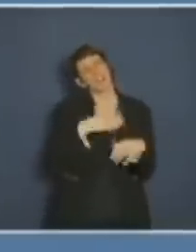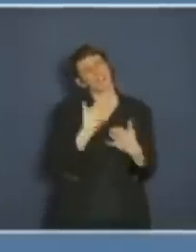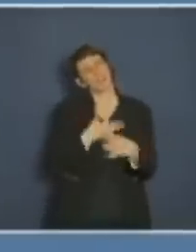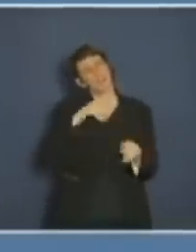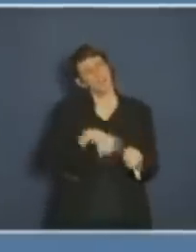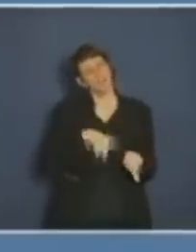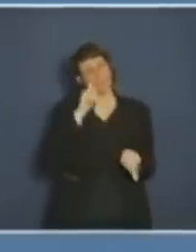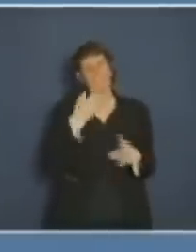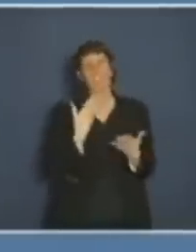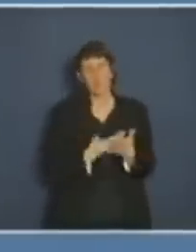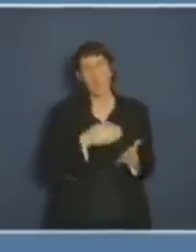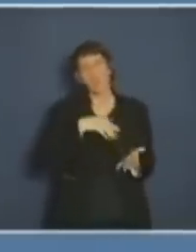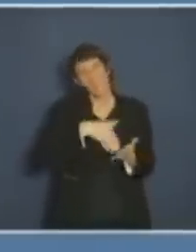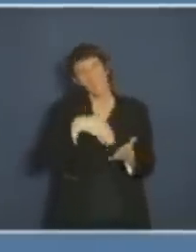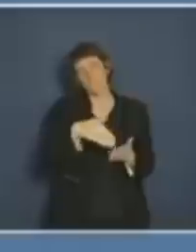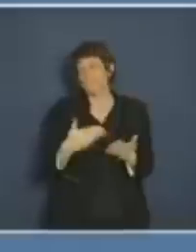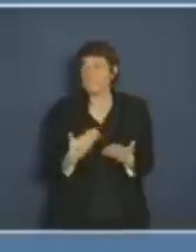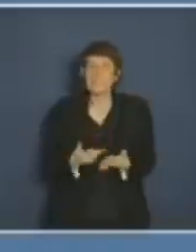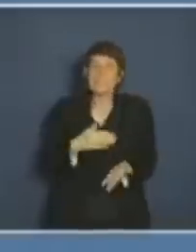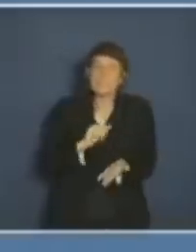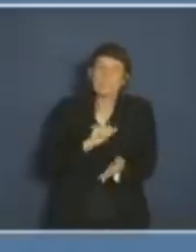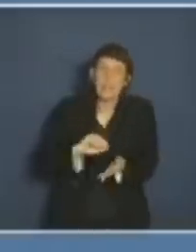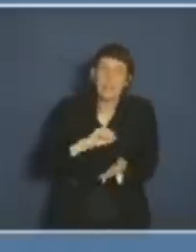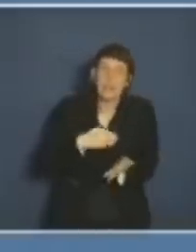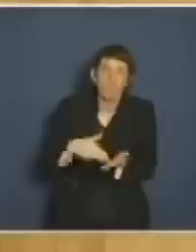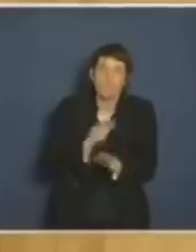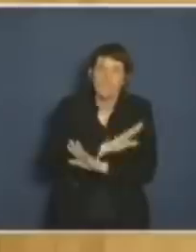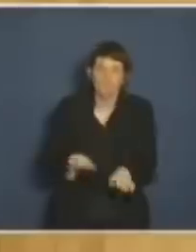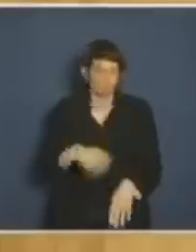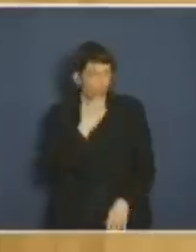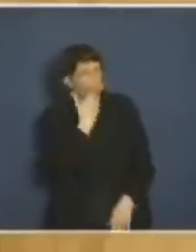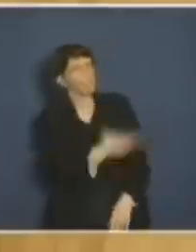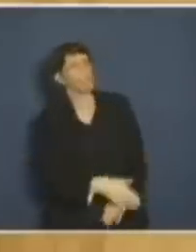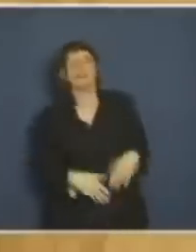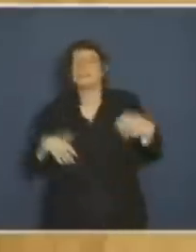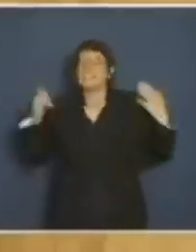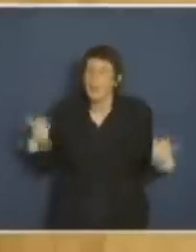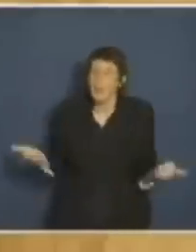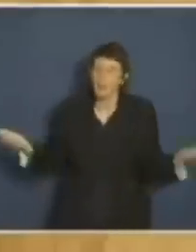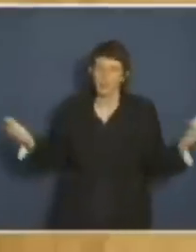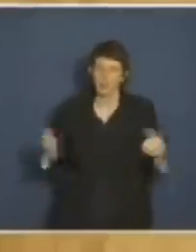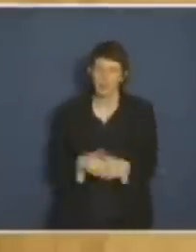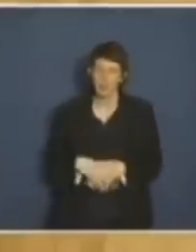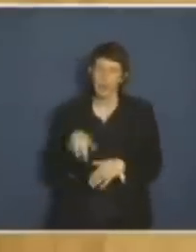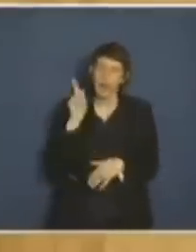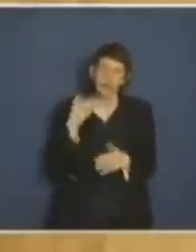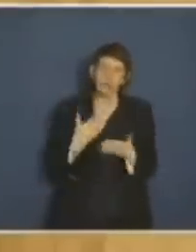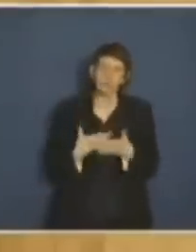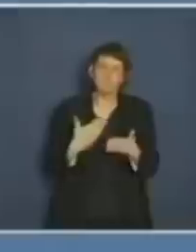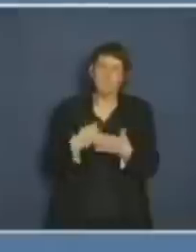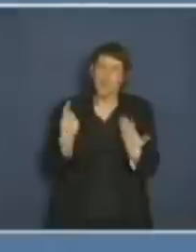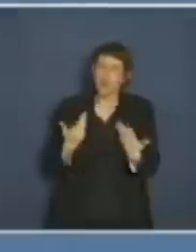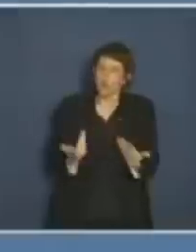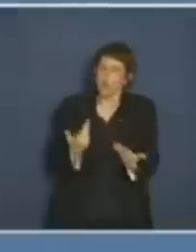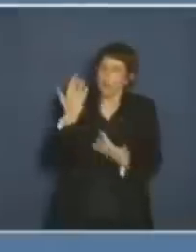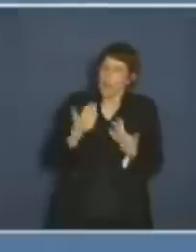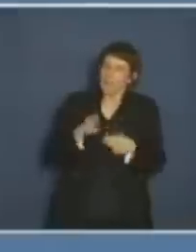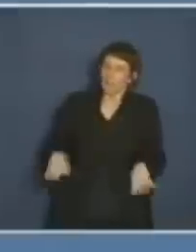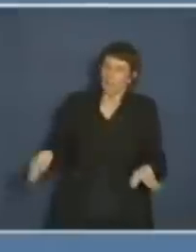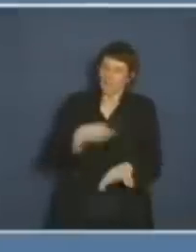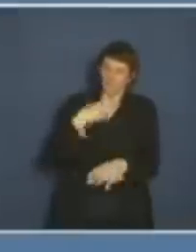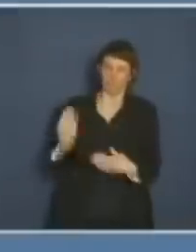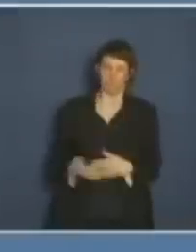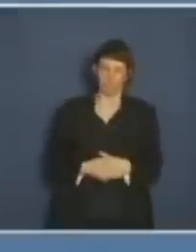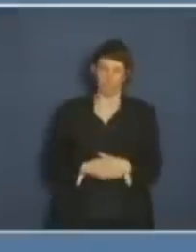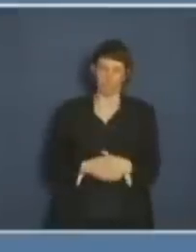es in dem Tempo weitergeht, es wird nicht in dem Tempo weitergehen. Das hoffen wir. Ja, aber das ist auch die Basis unserer Berechnungen, weil